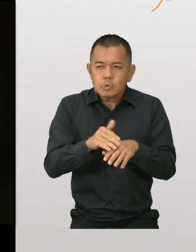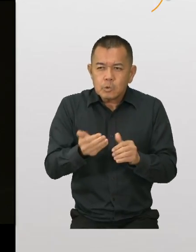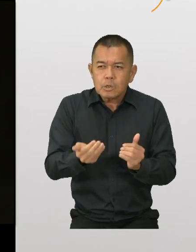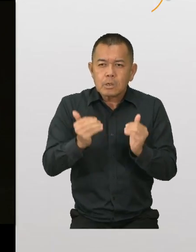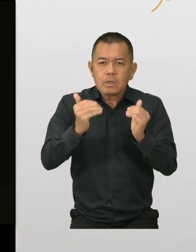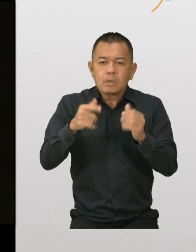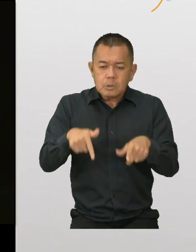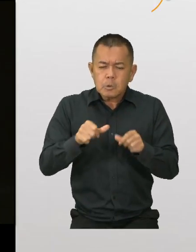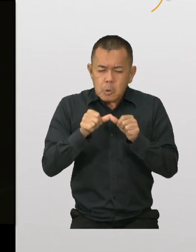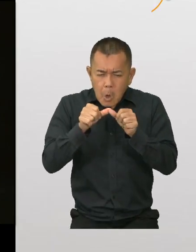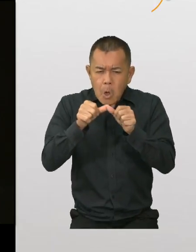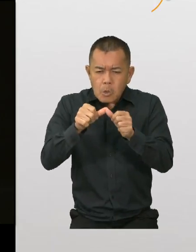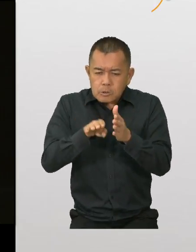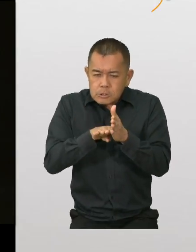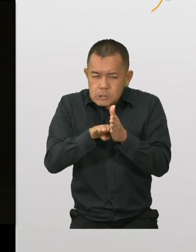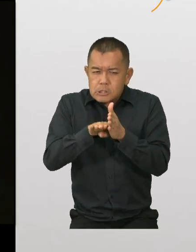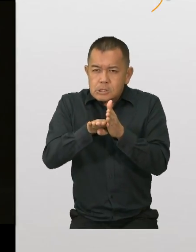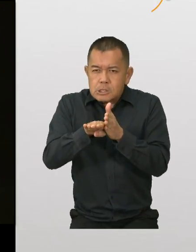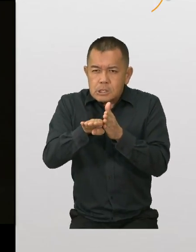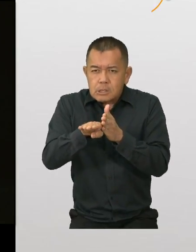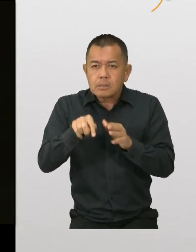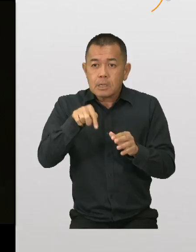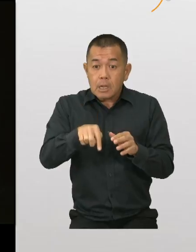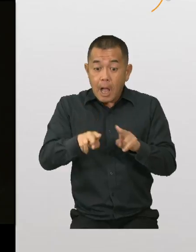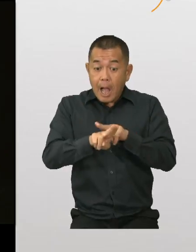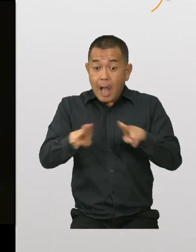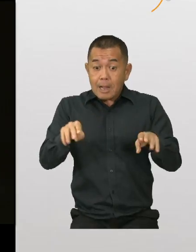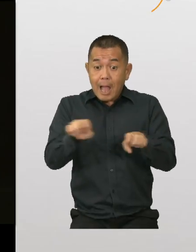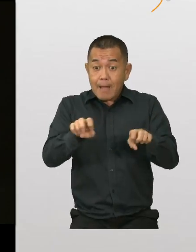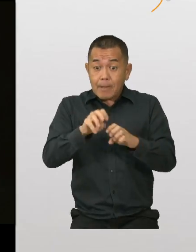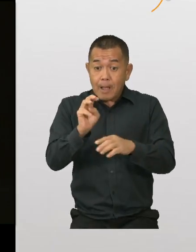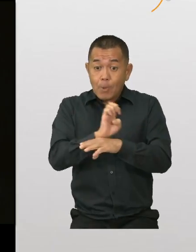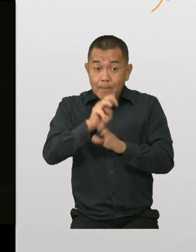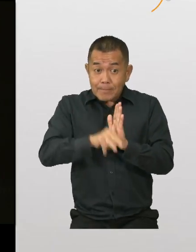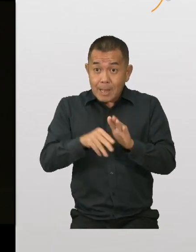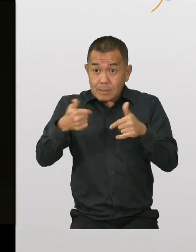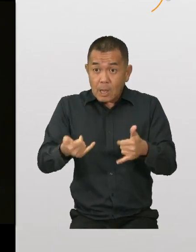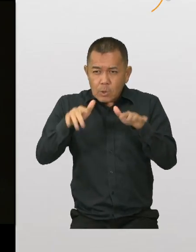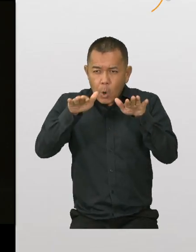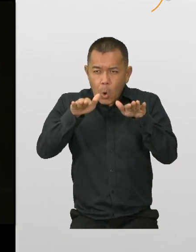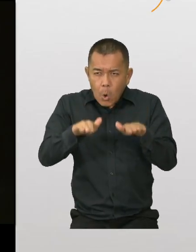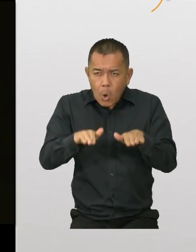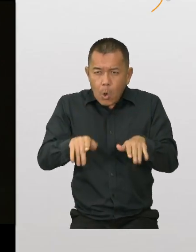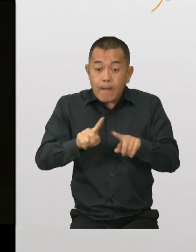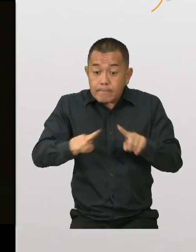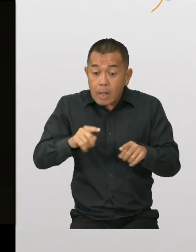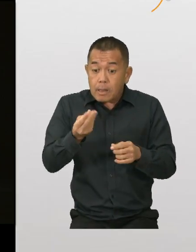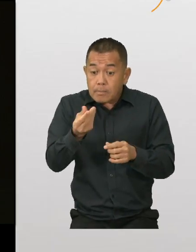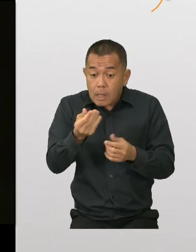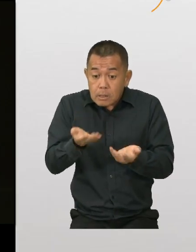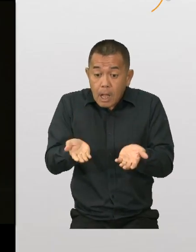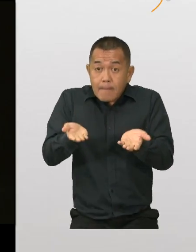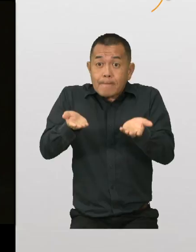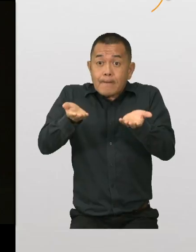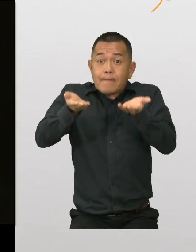业率保持在低 Unemployment 水平 remains 都有 low, 都有的薪金。 and wages continue to rise. 另外，政府